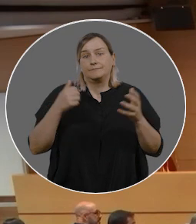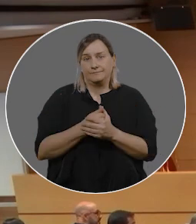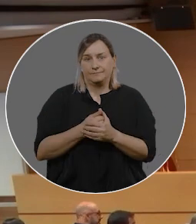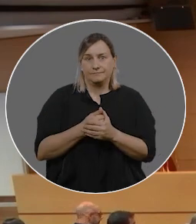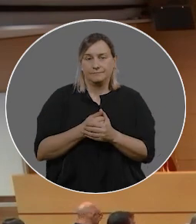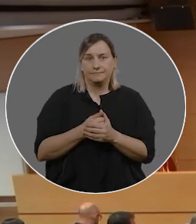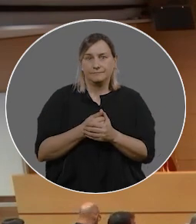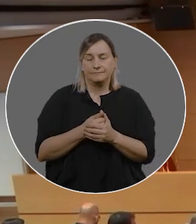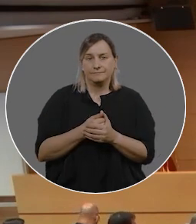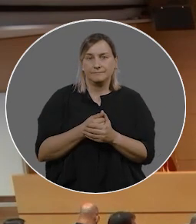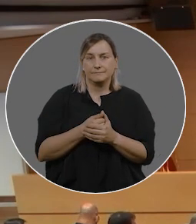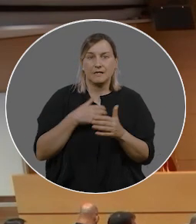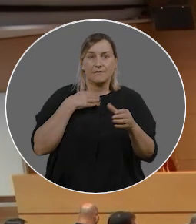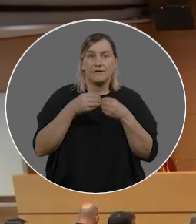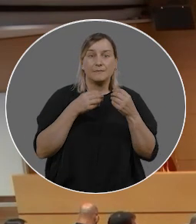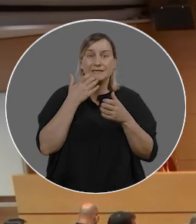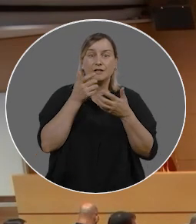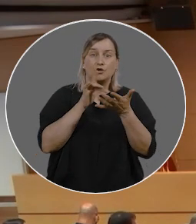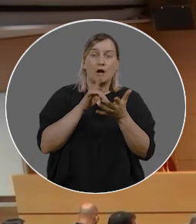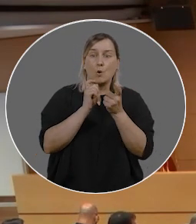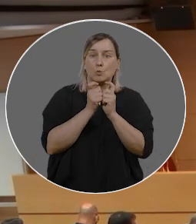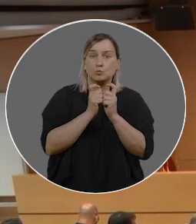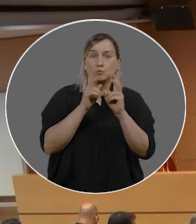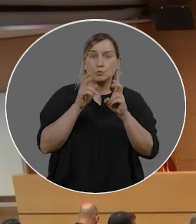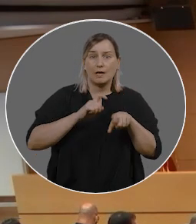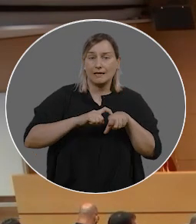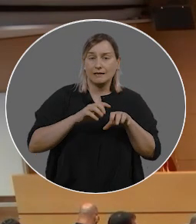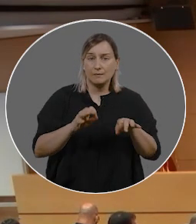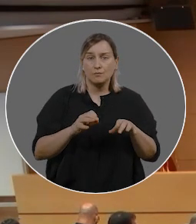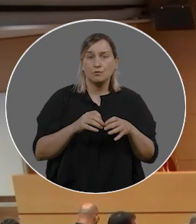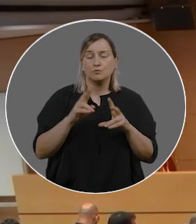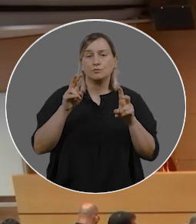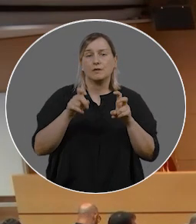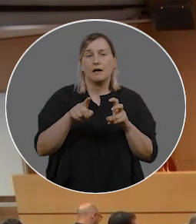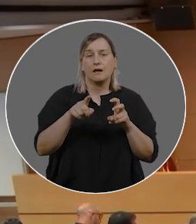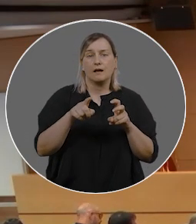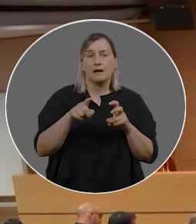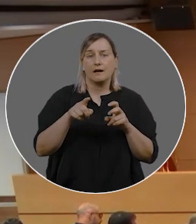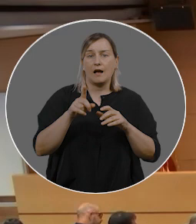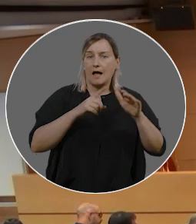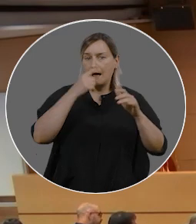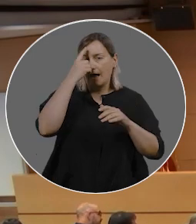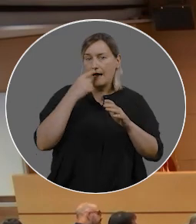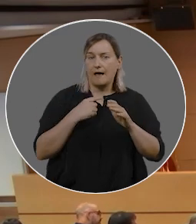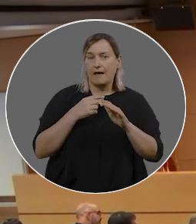mica sempre la que afegeixo quan hi ha consultes d'aquest tipus, sobretot